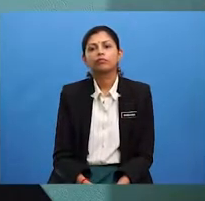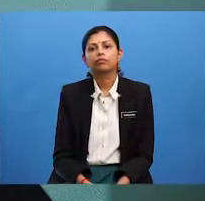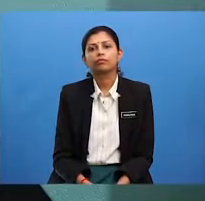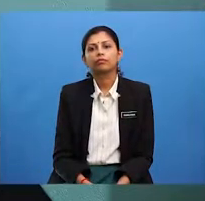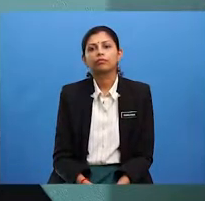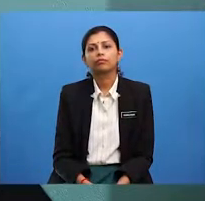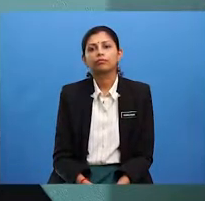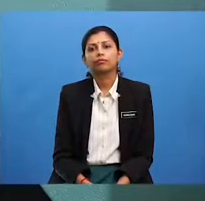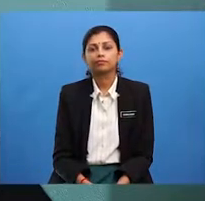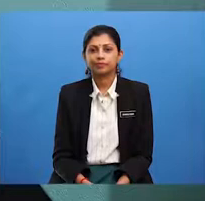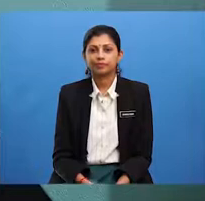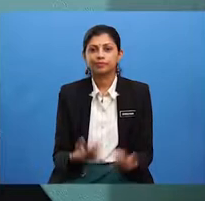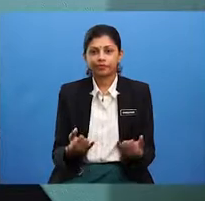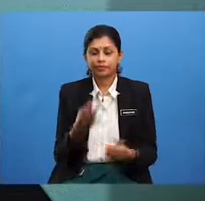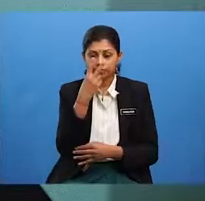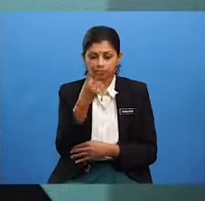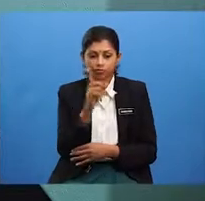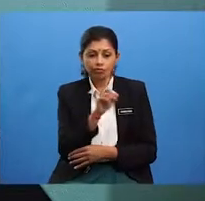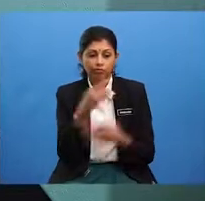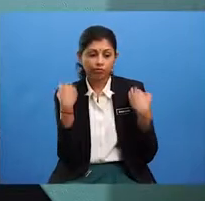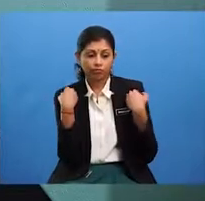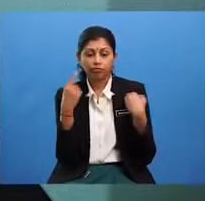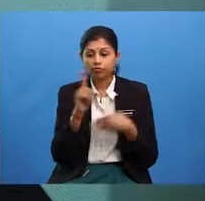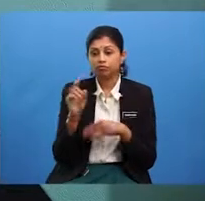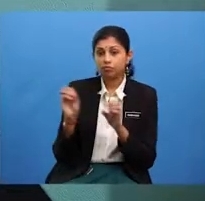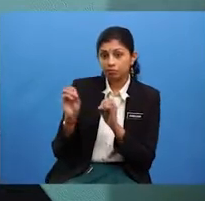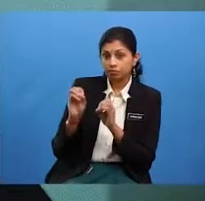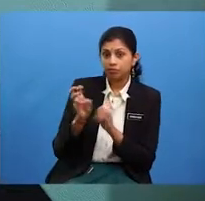atas objek-objek ini.